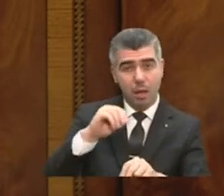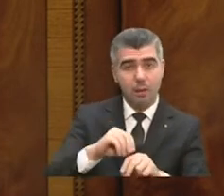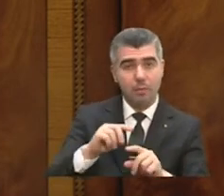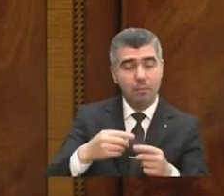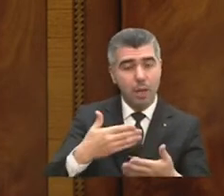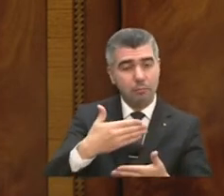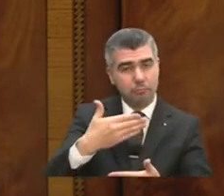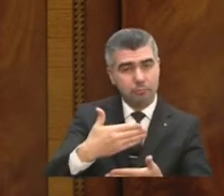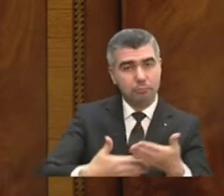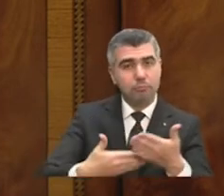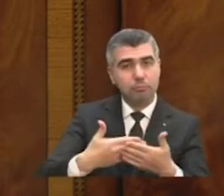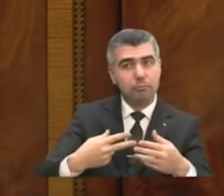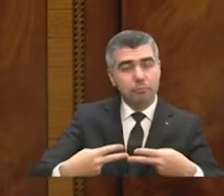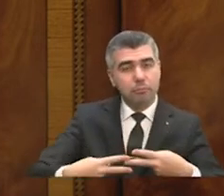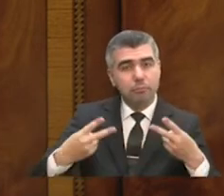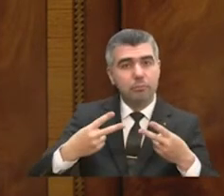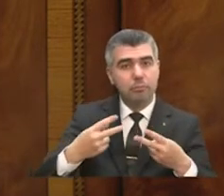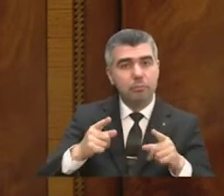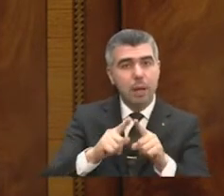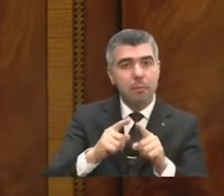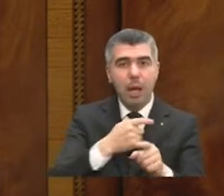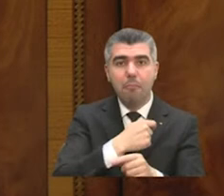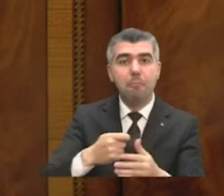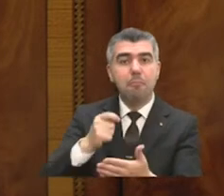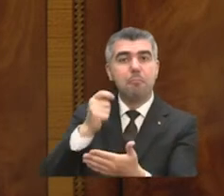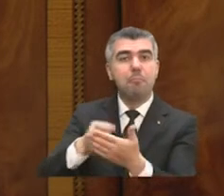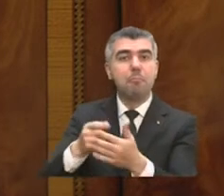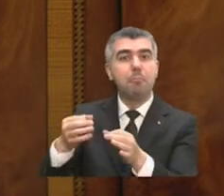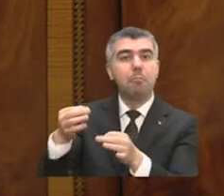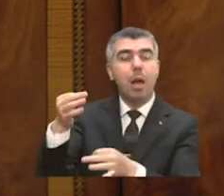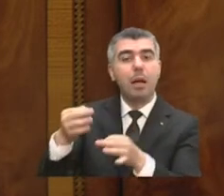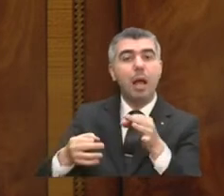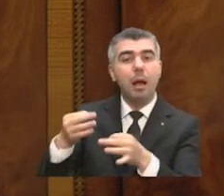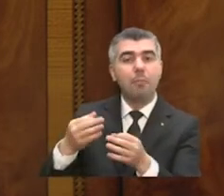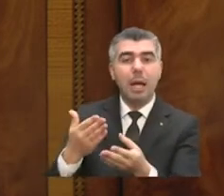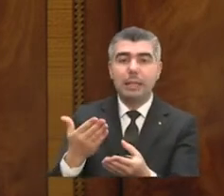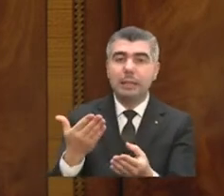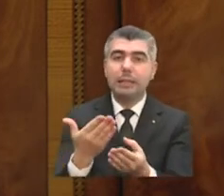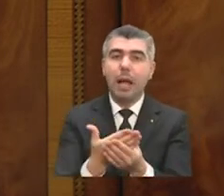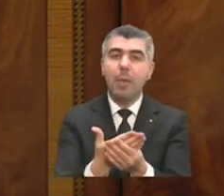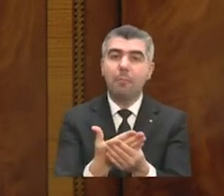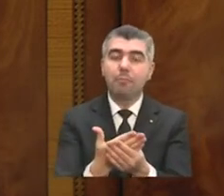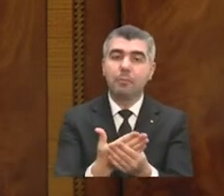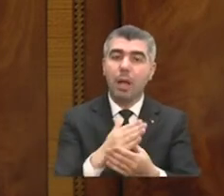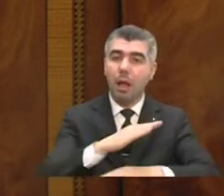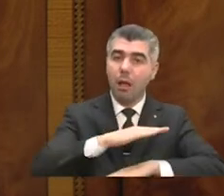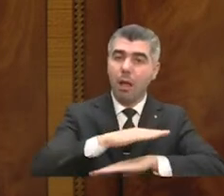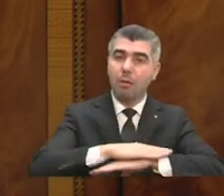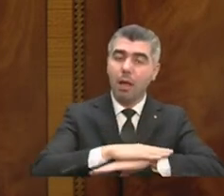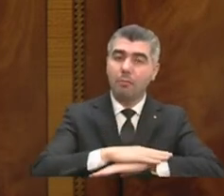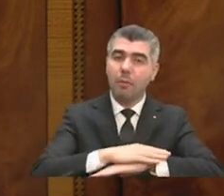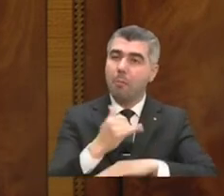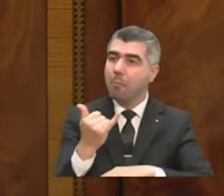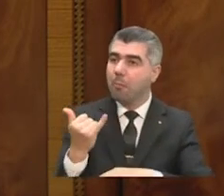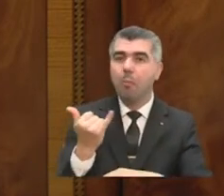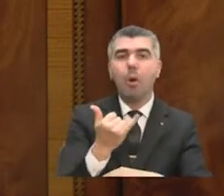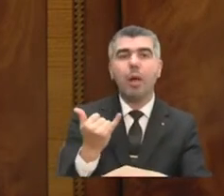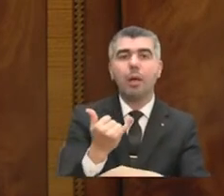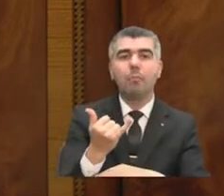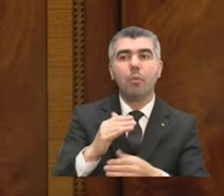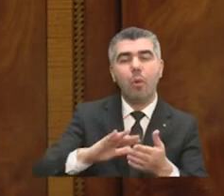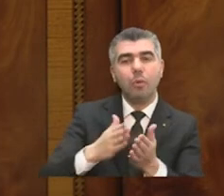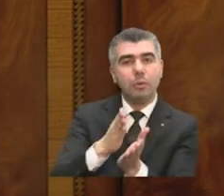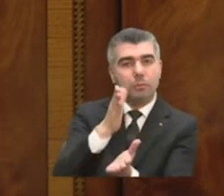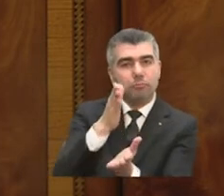refusons évidemment le principe de un poids, deux mesures. Et lorsqu'il